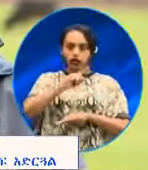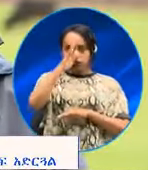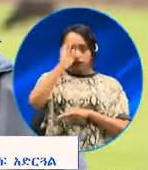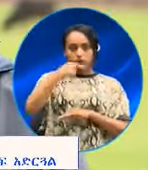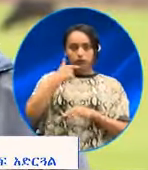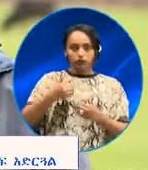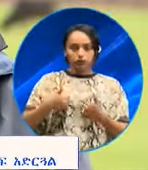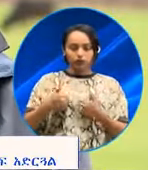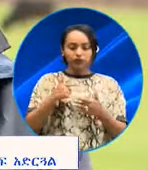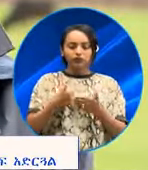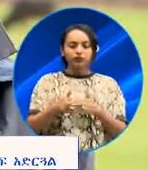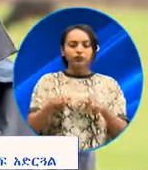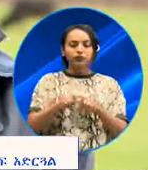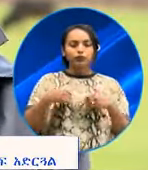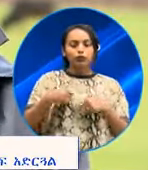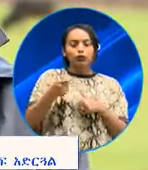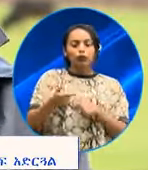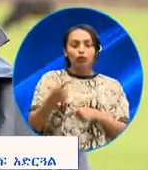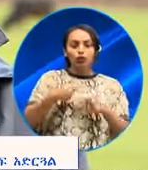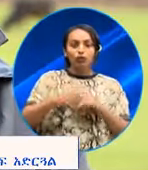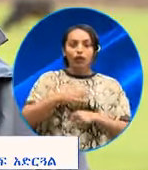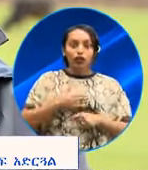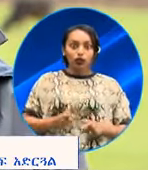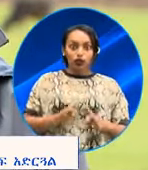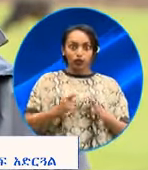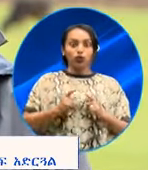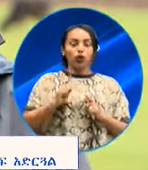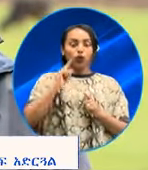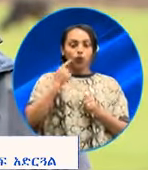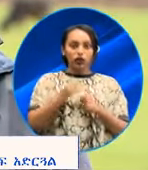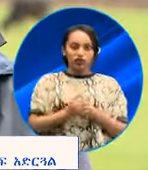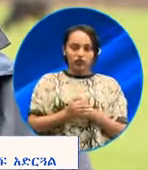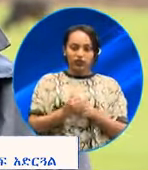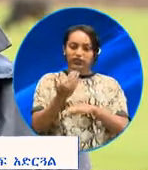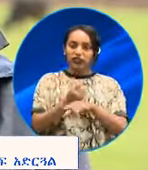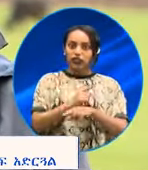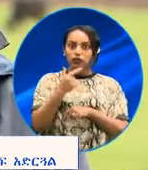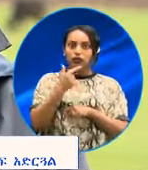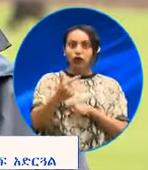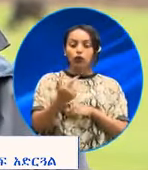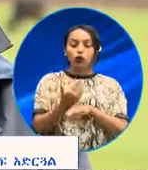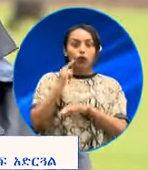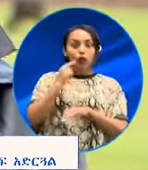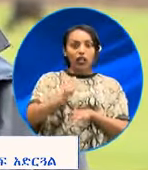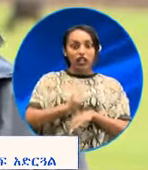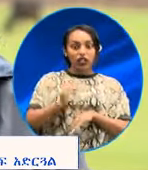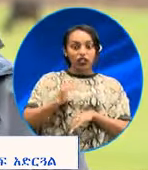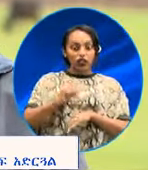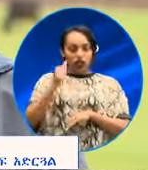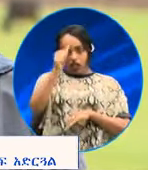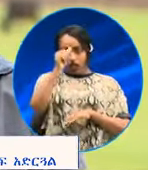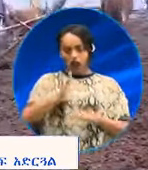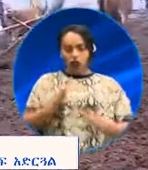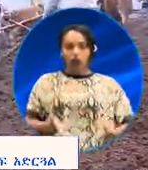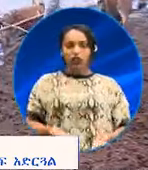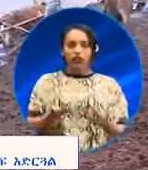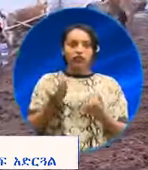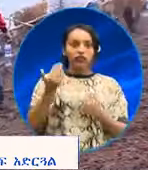እንደፈጠረላቸው ተናግረዋል። እንደዚህ ቶሎ ቢመጣልን ኖሮ እንኳን ቅድም እንዳልኩት እንኳን ለራሳችን ለሌላ ሰው እንተርፍ